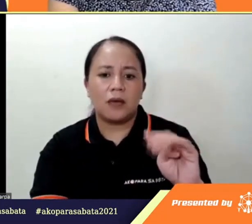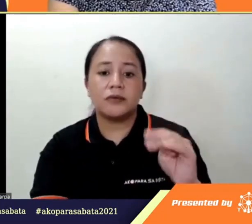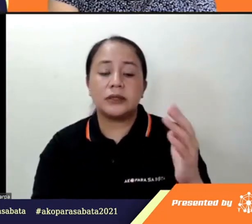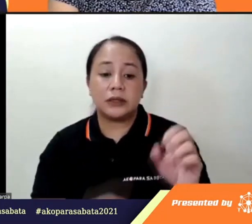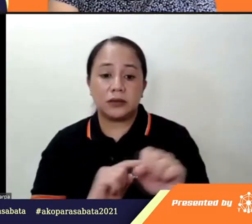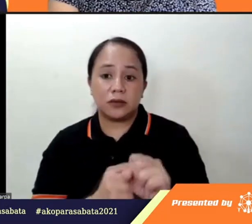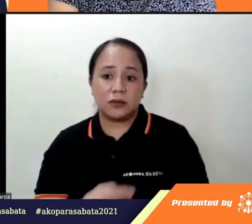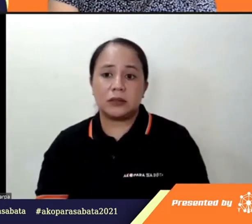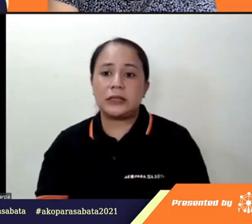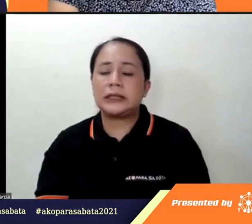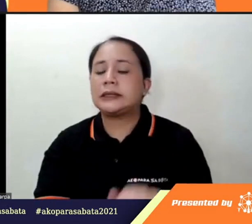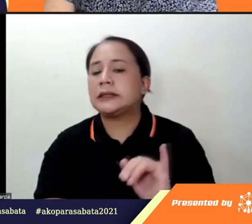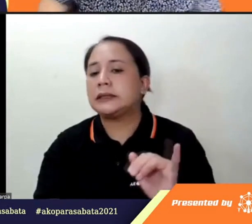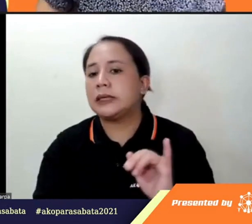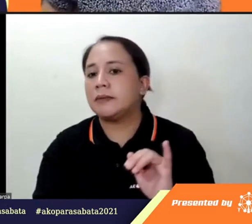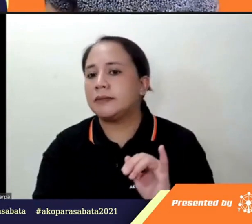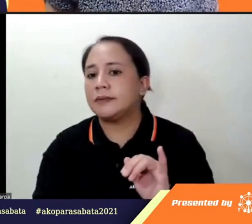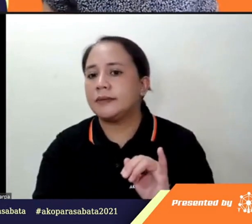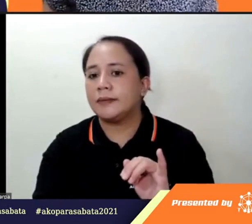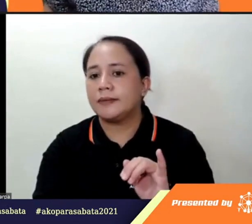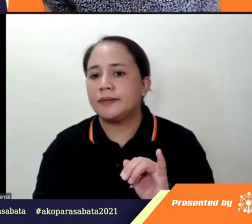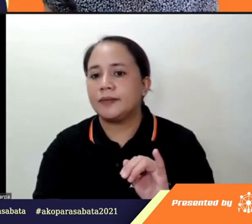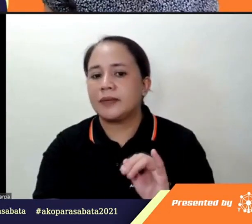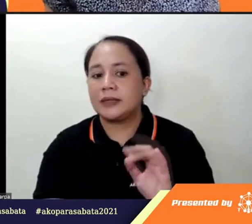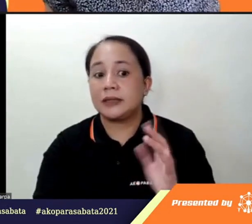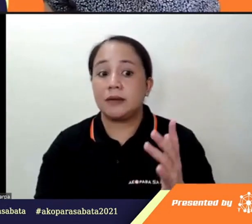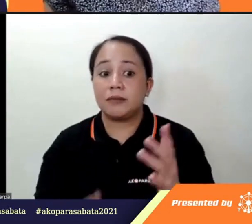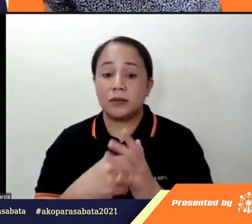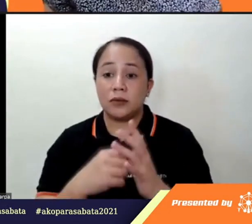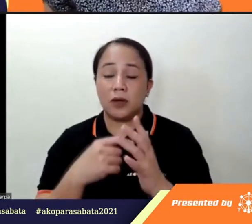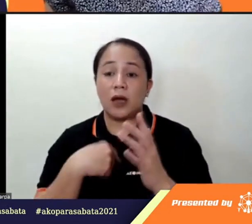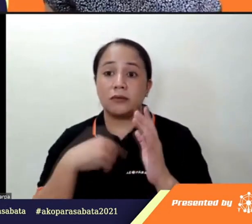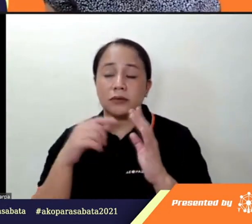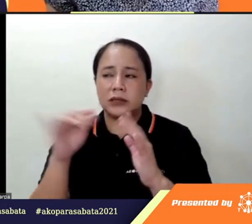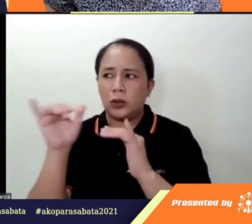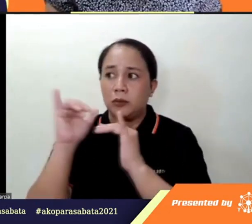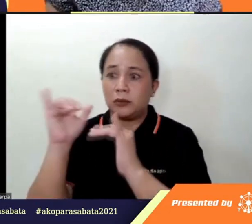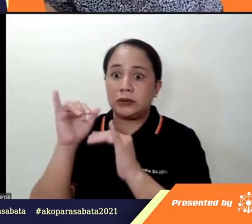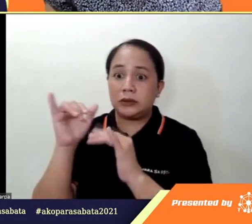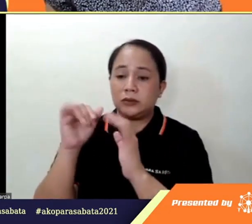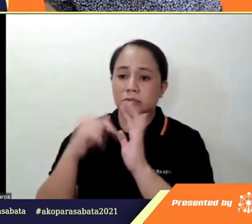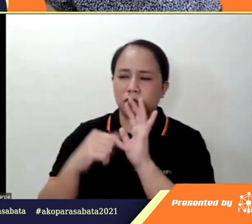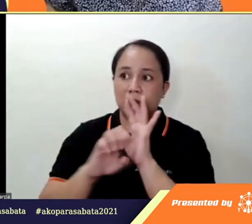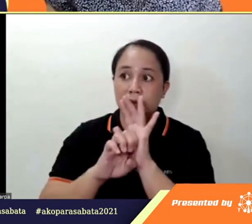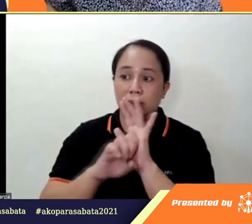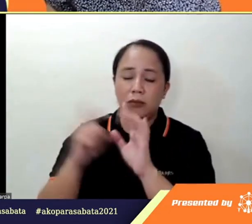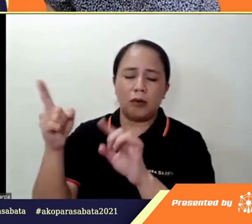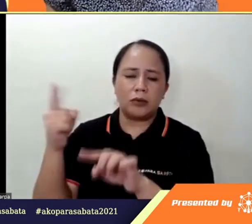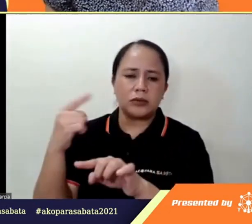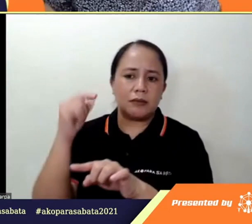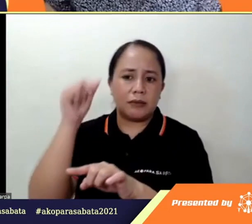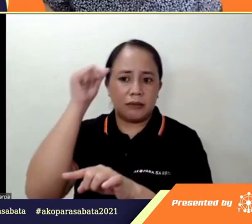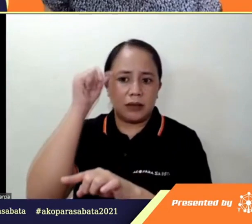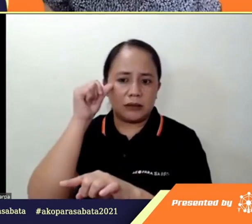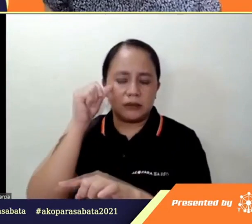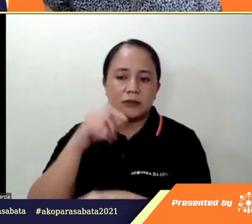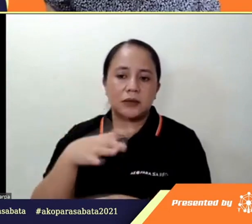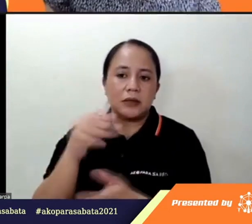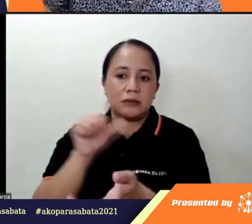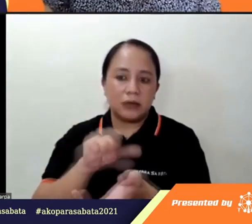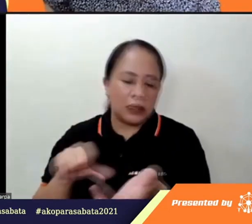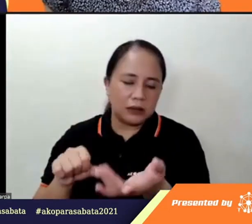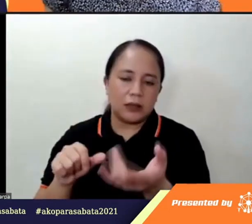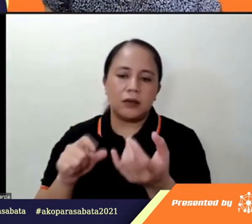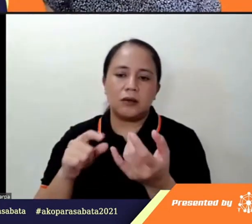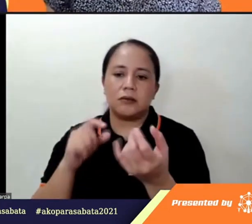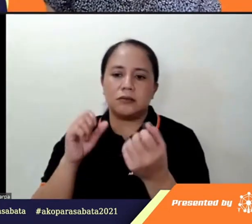And it's almost similar yung symptoms nila sa adults, no? Some may be cutting, you know,